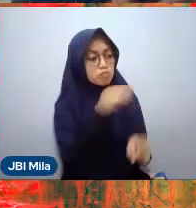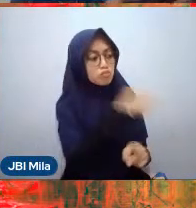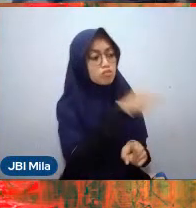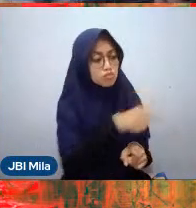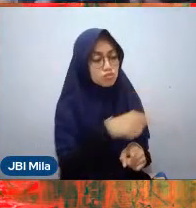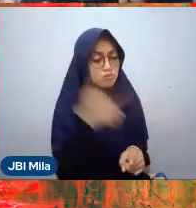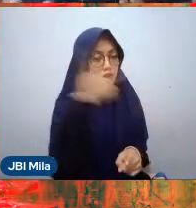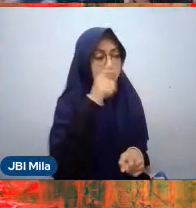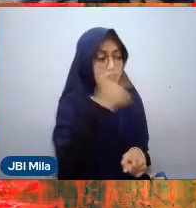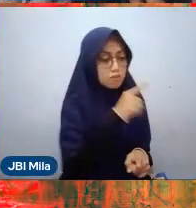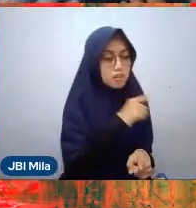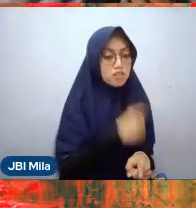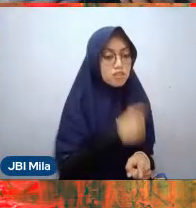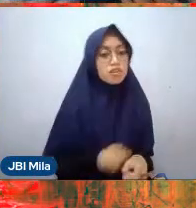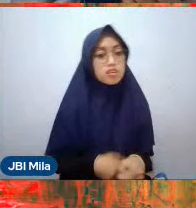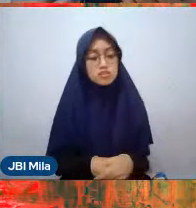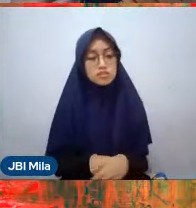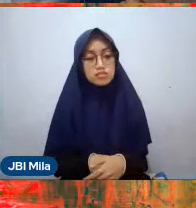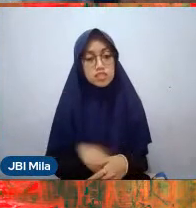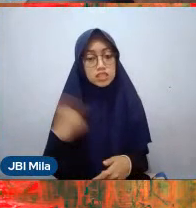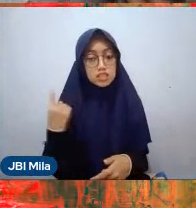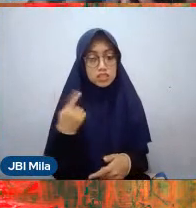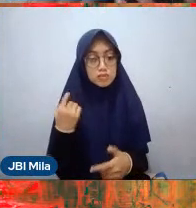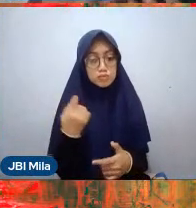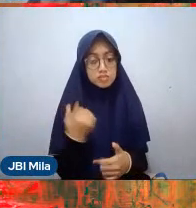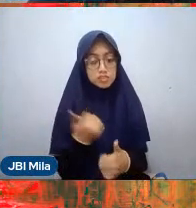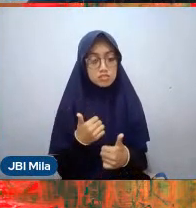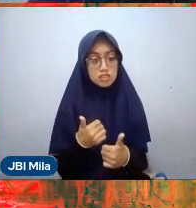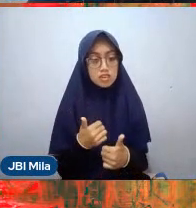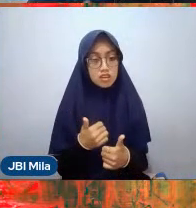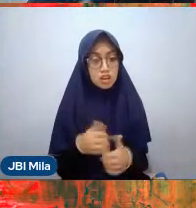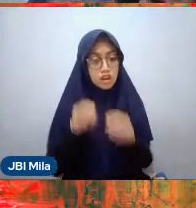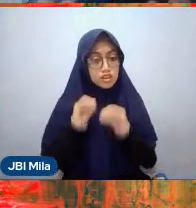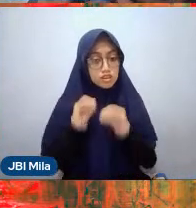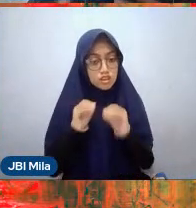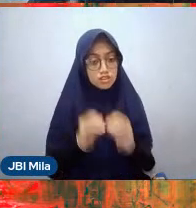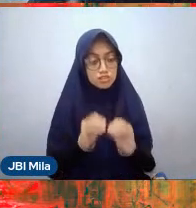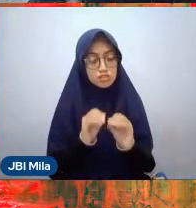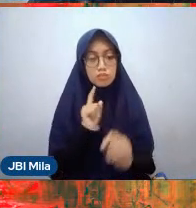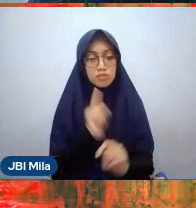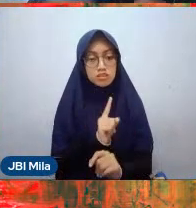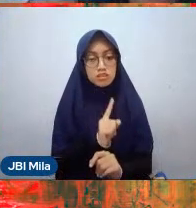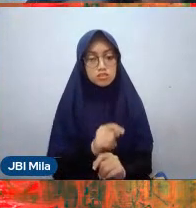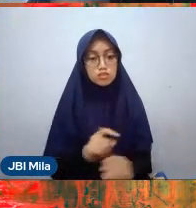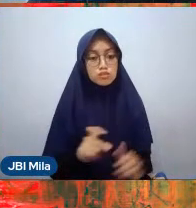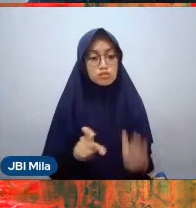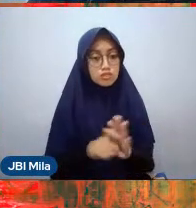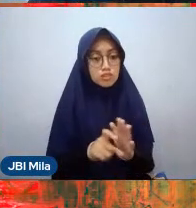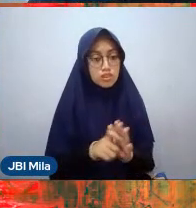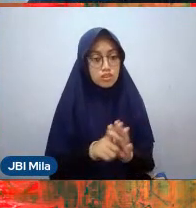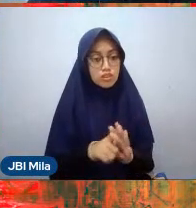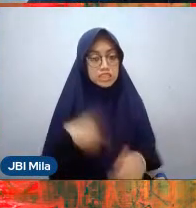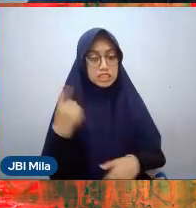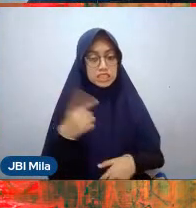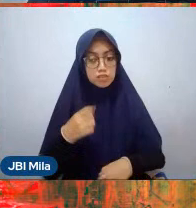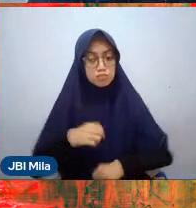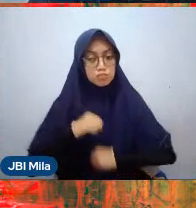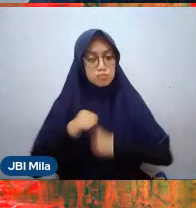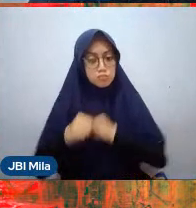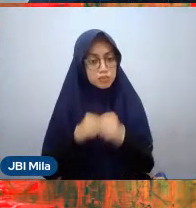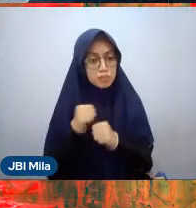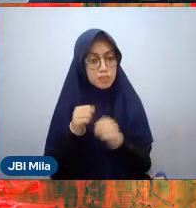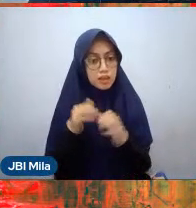kita bisa ngajarin ekspresi emosi yang tepat dengan cara kita bermain peran sama si anak itu.